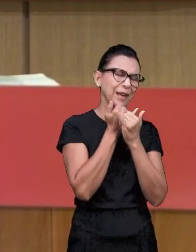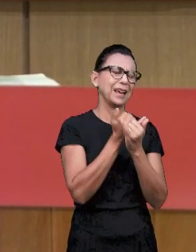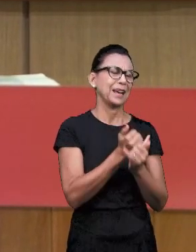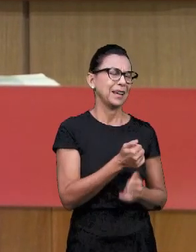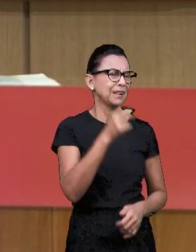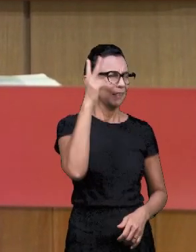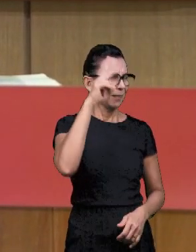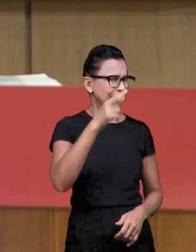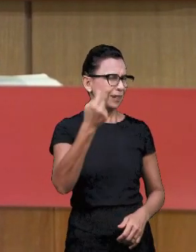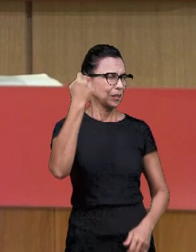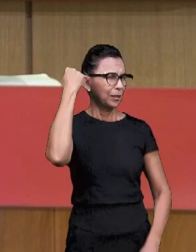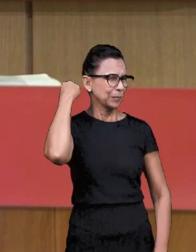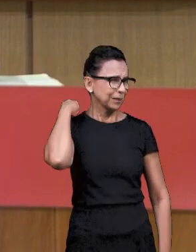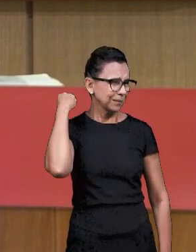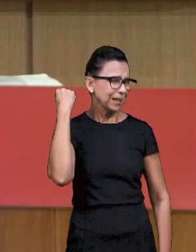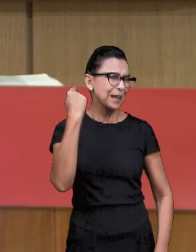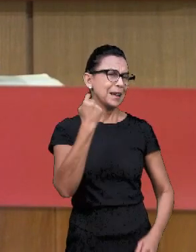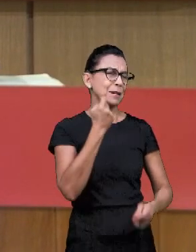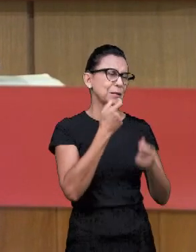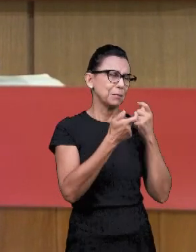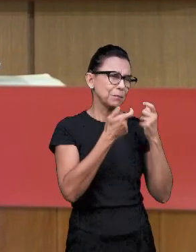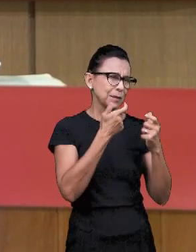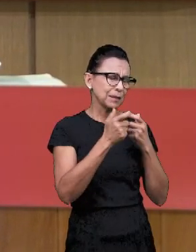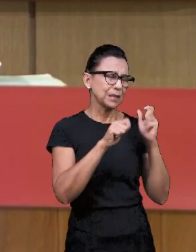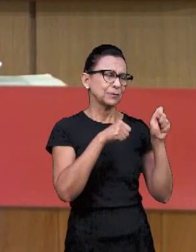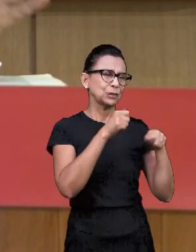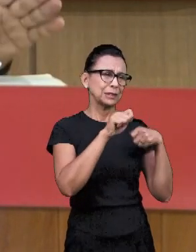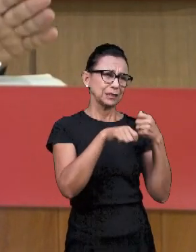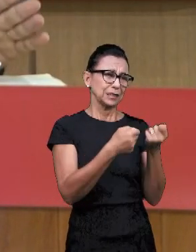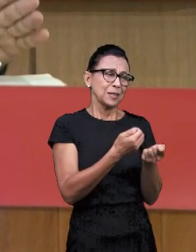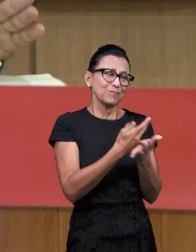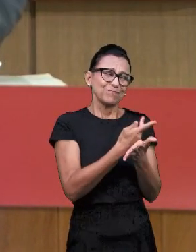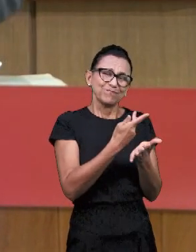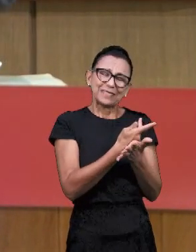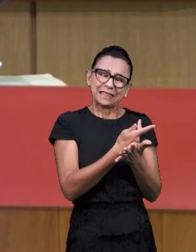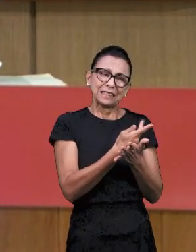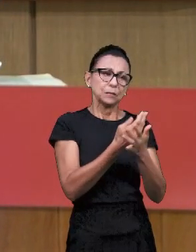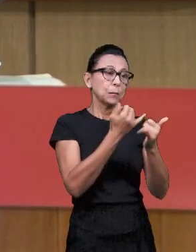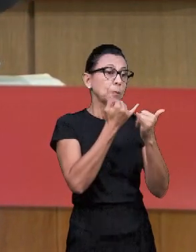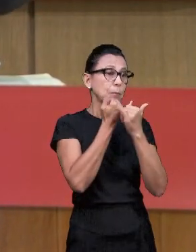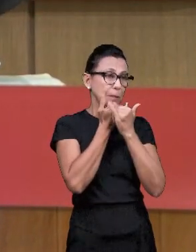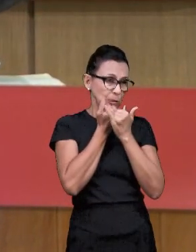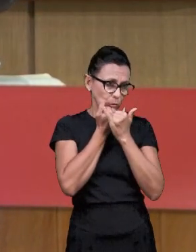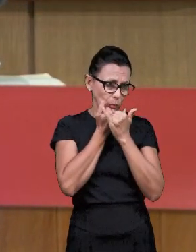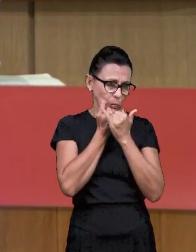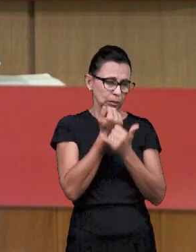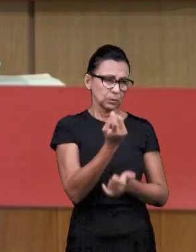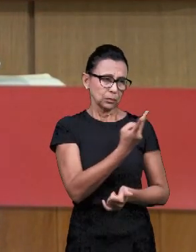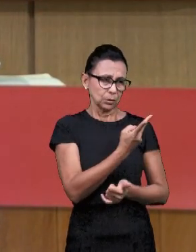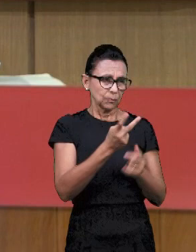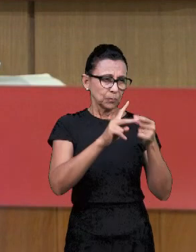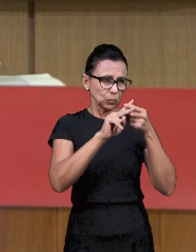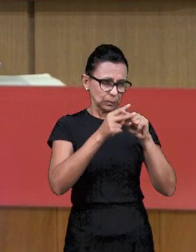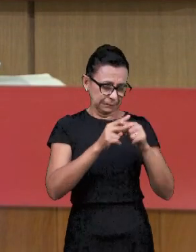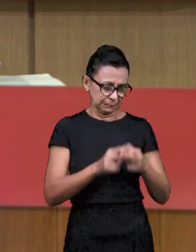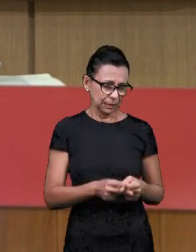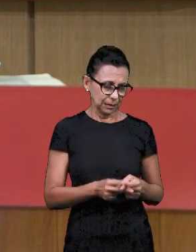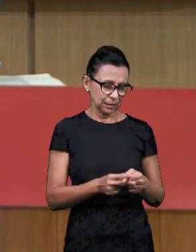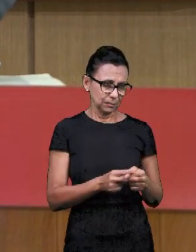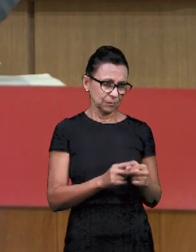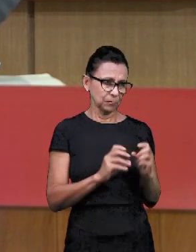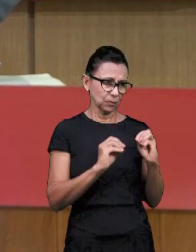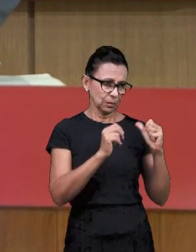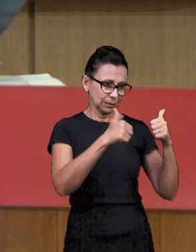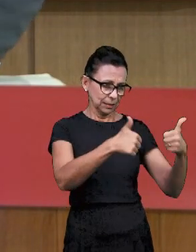я согрешил против тебя, и хочу попросить у тебя прощения, давай помиримся. И тогда приходит мир. И очень